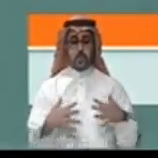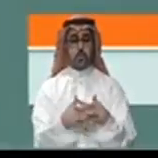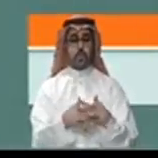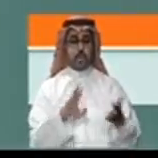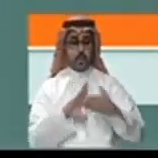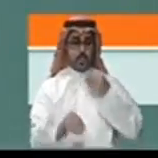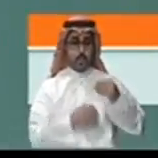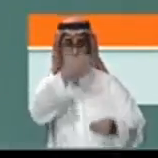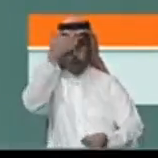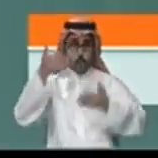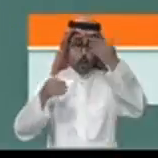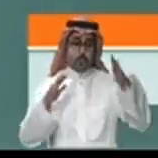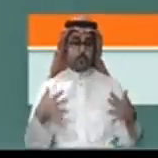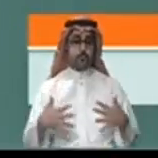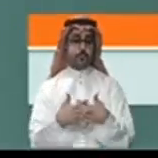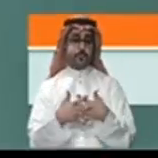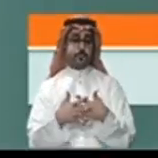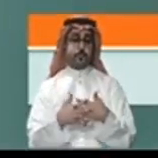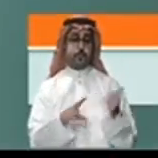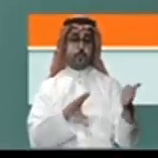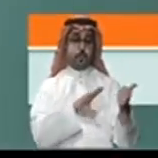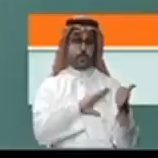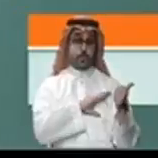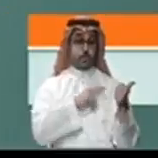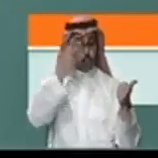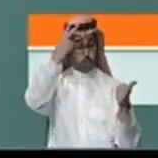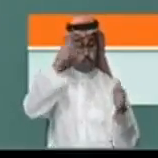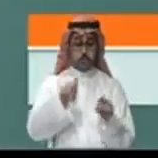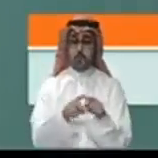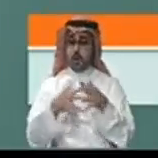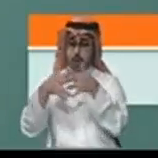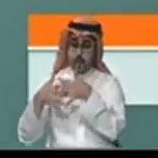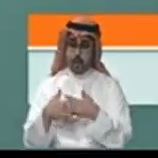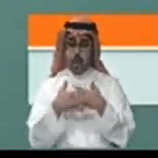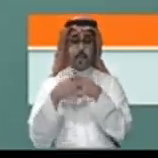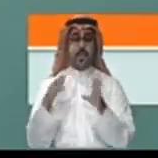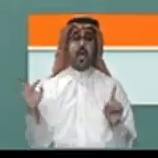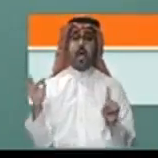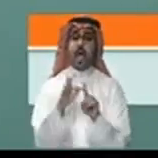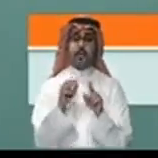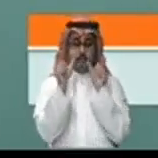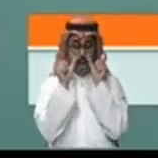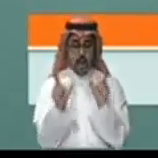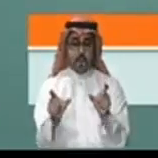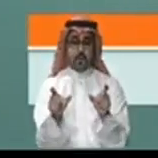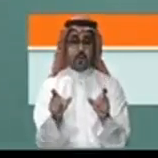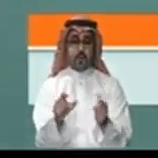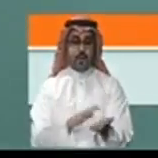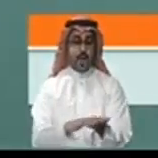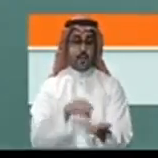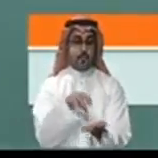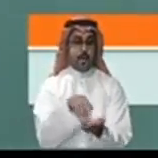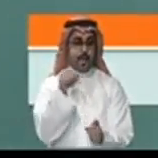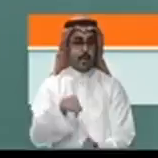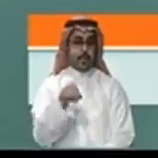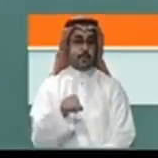تبادل الخبرات، هناك رفع الجاهزية والقدرة العسكرية بين القوتين بما ينعكس على الأمن والاستقرار في المنطقة، وخصوصا في هذه المرحلة. أنا